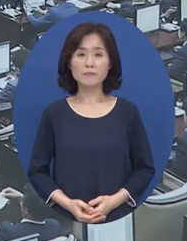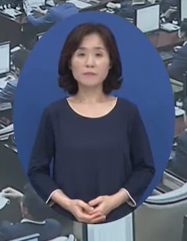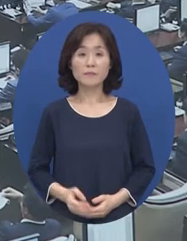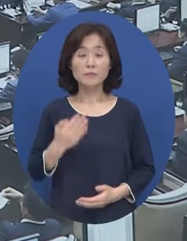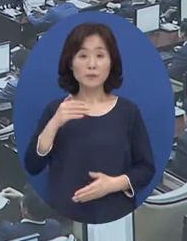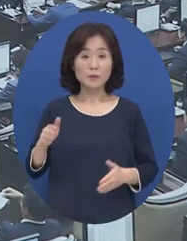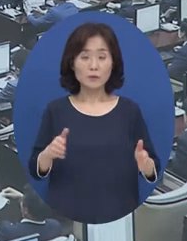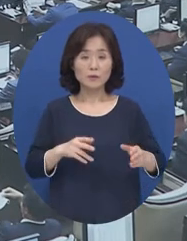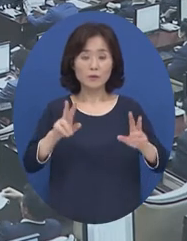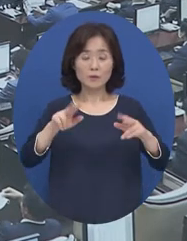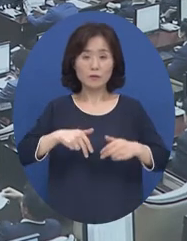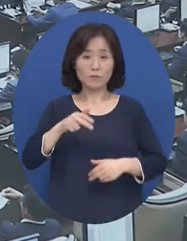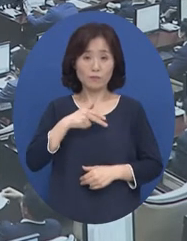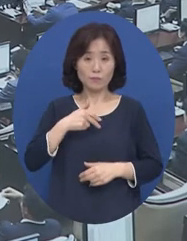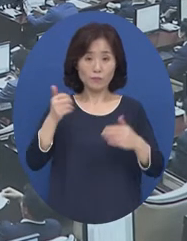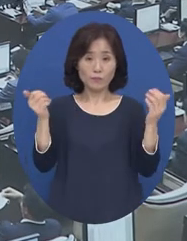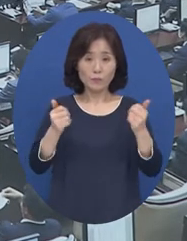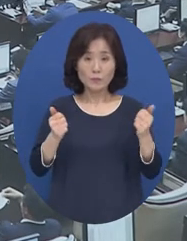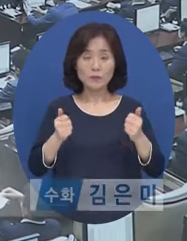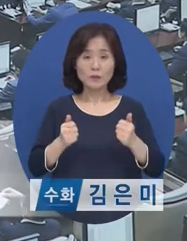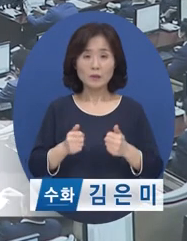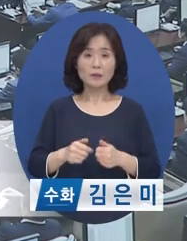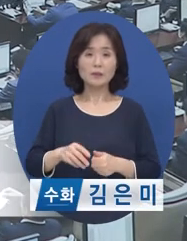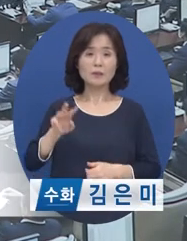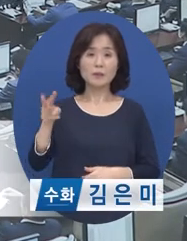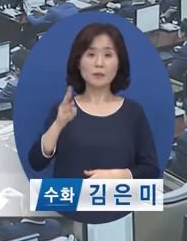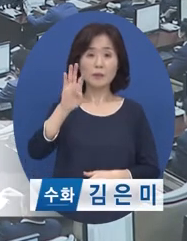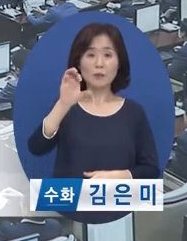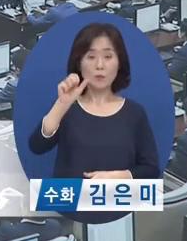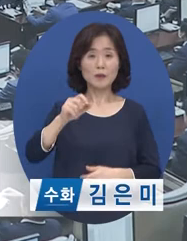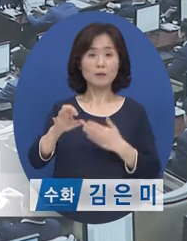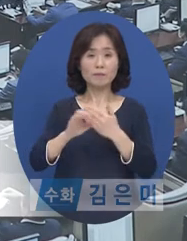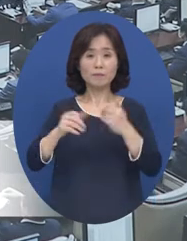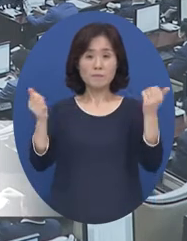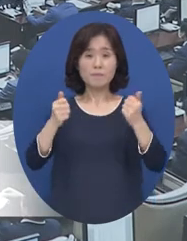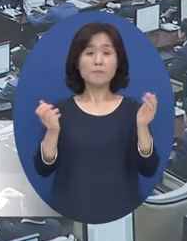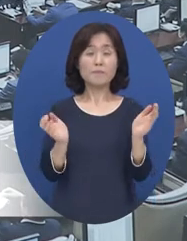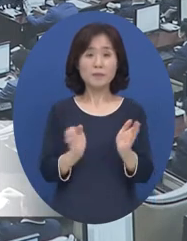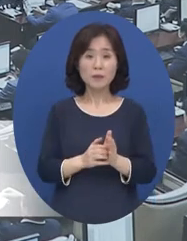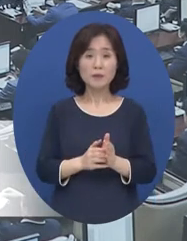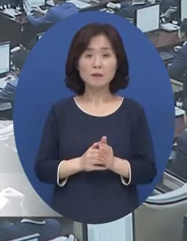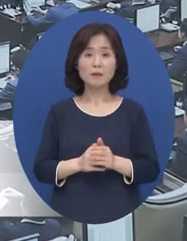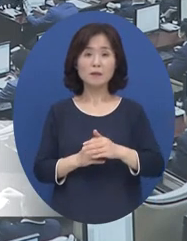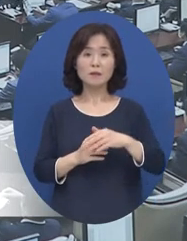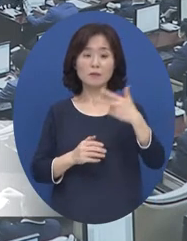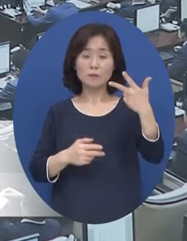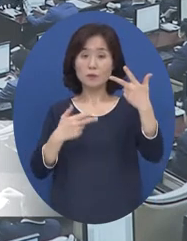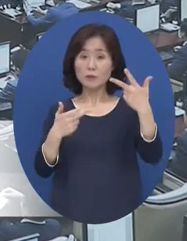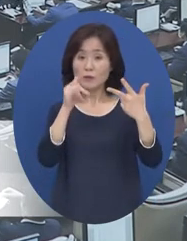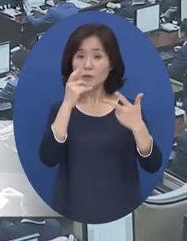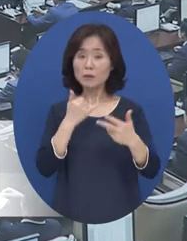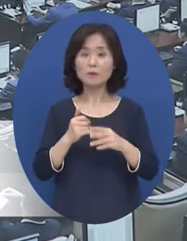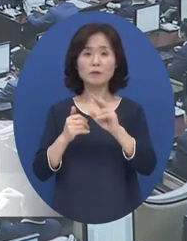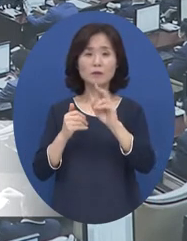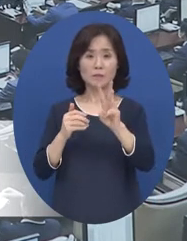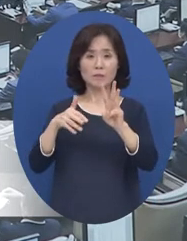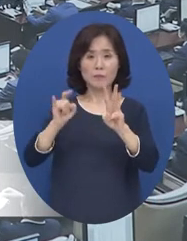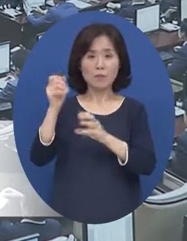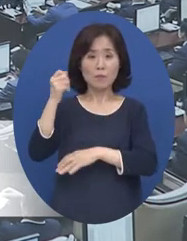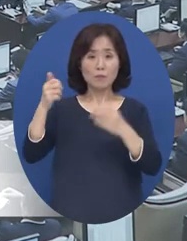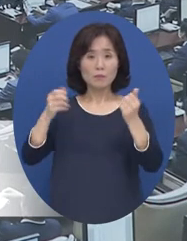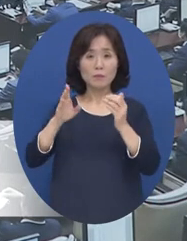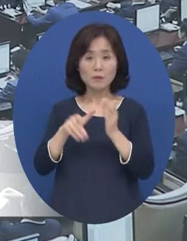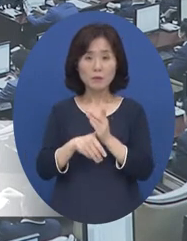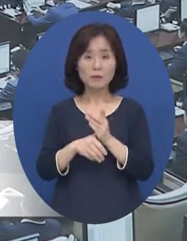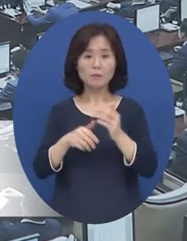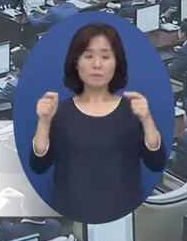정비 도의회가 제 345회 임시 일종 을 모두 마쳤습니다 17일 열린 3차 본회의에서 는 교섭단체